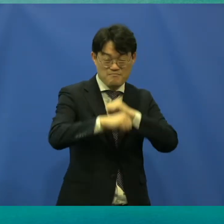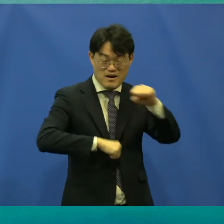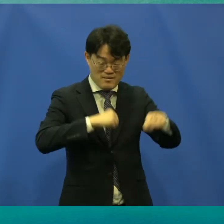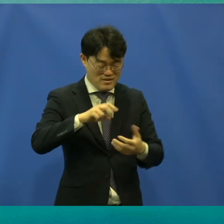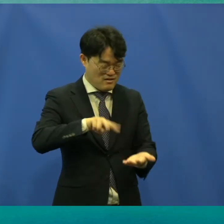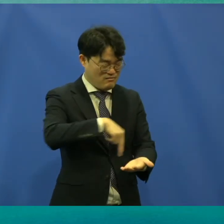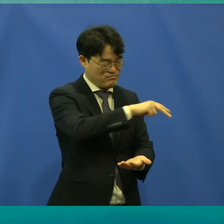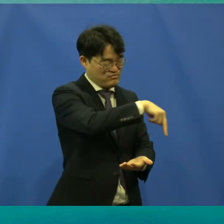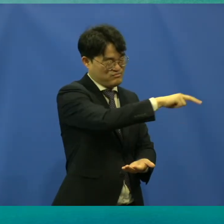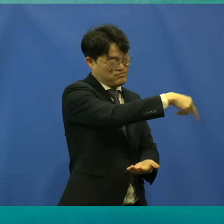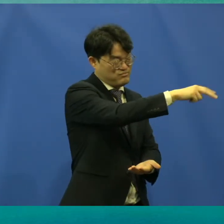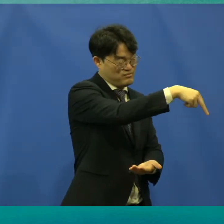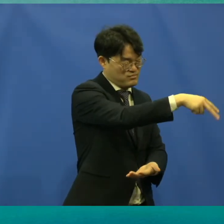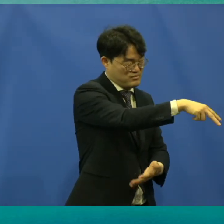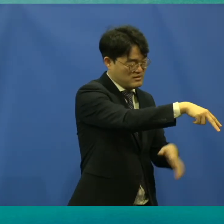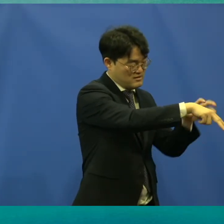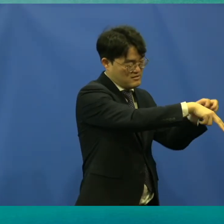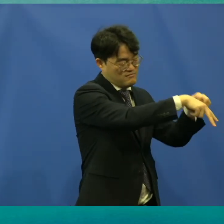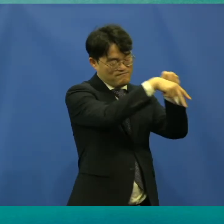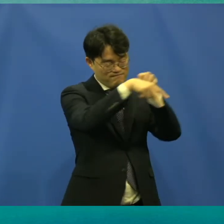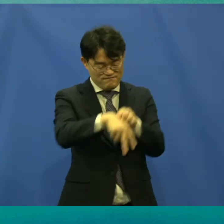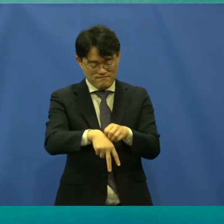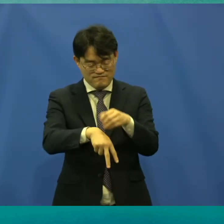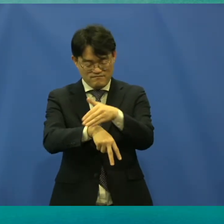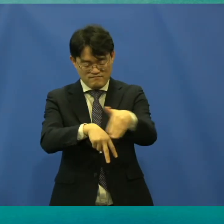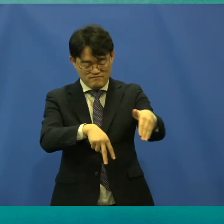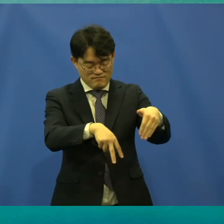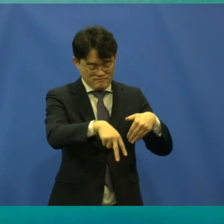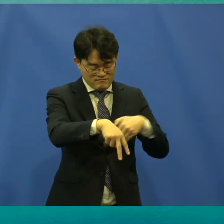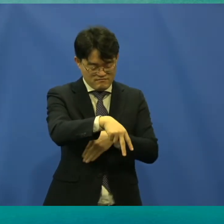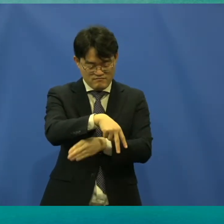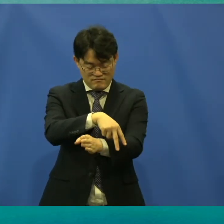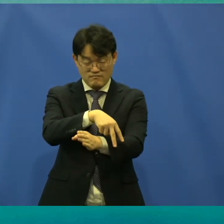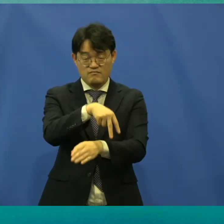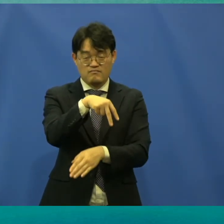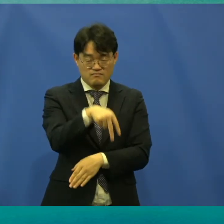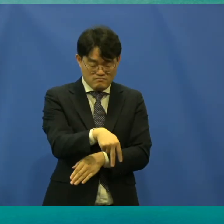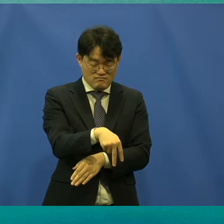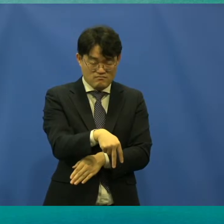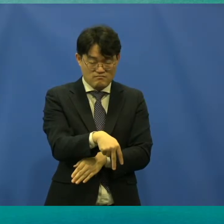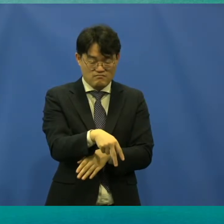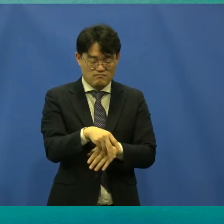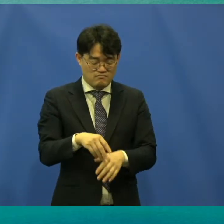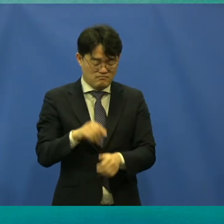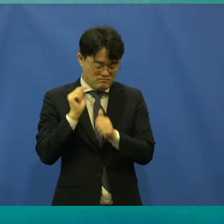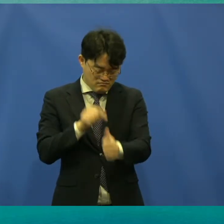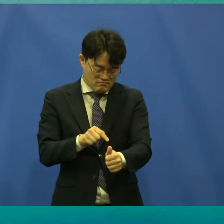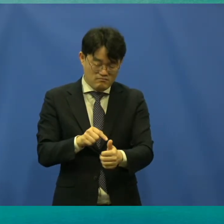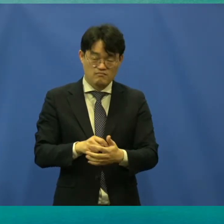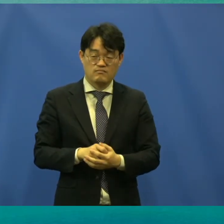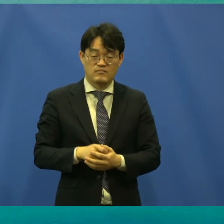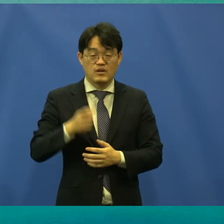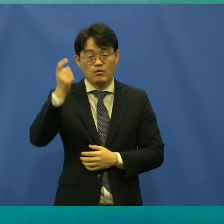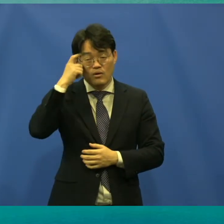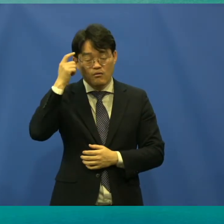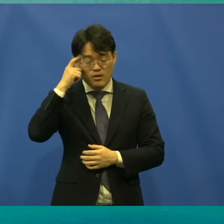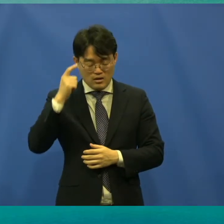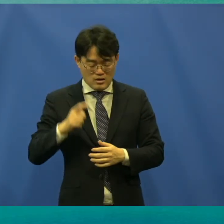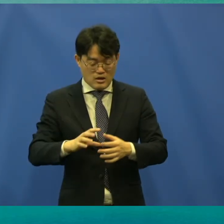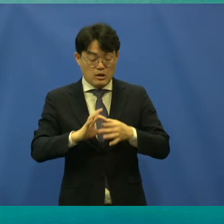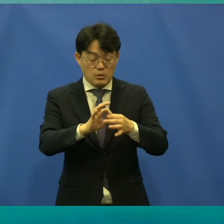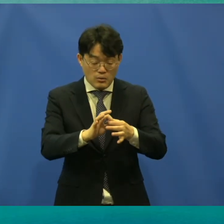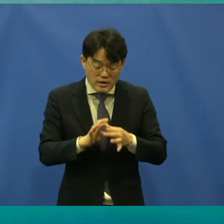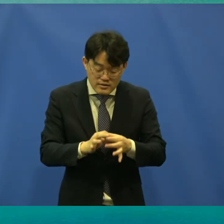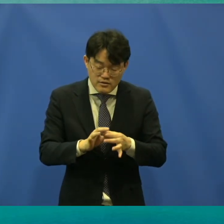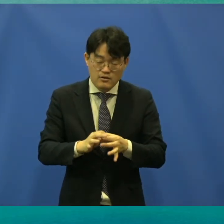하나님은 요나를 통해서 하실 일이 있기 때문에 그를 살려 놓으시는 것입니다. 자, 요나를